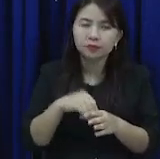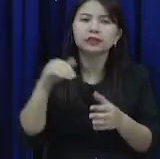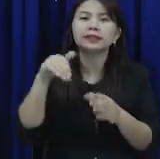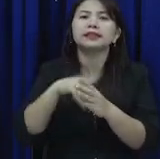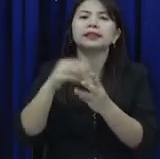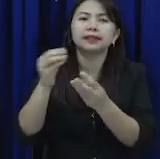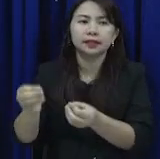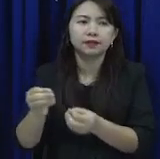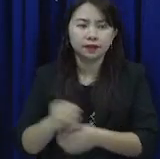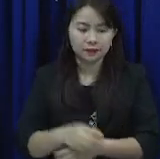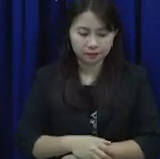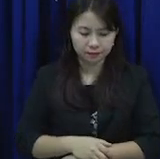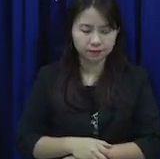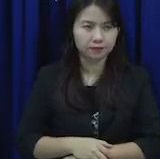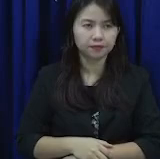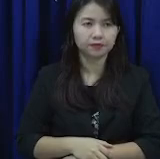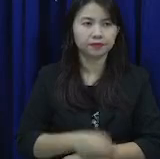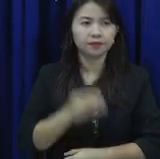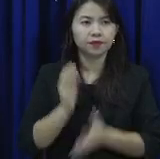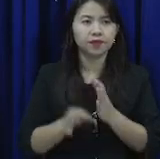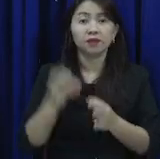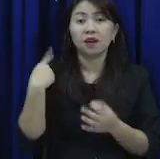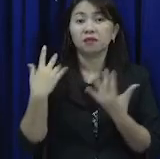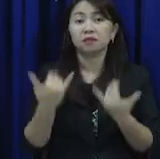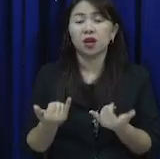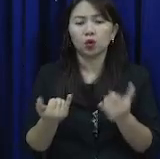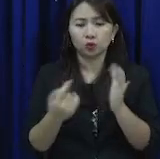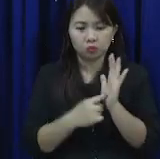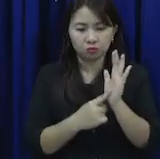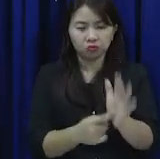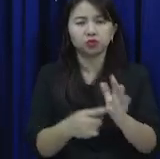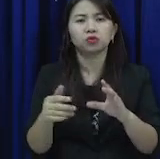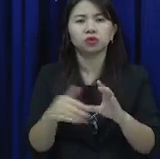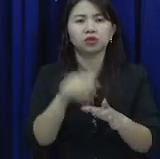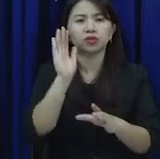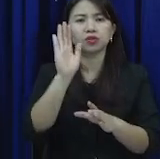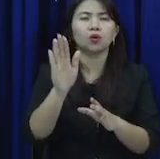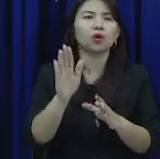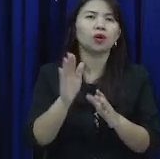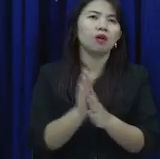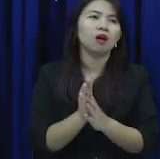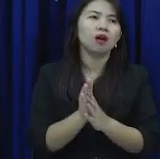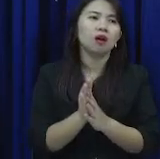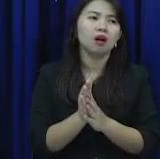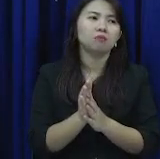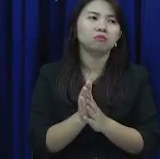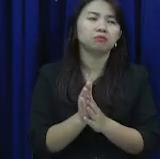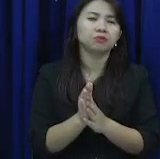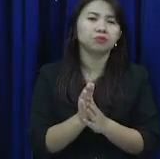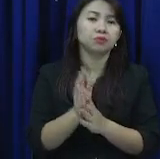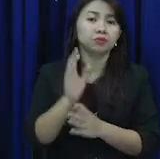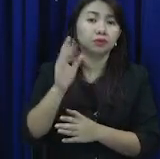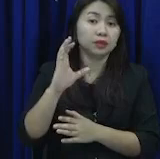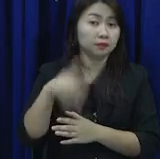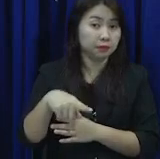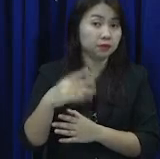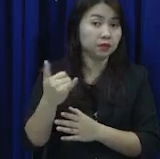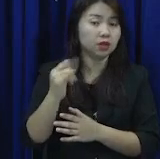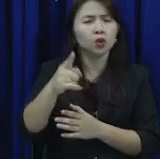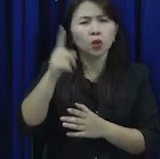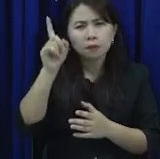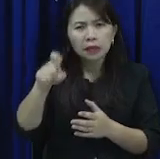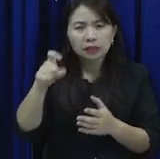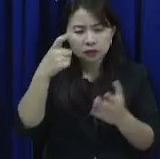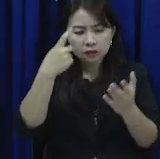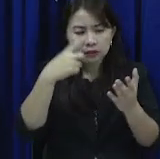yan ' ba p may nag-appear na diyan sa cellphone mo na sulit Payday yan nahin mo na young